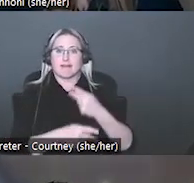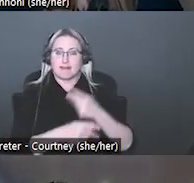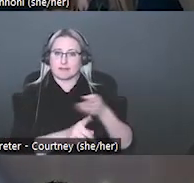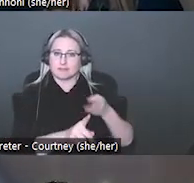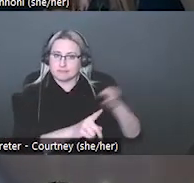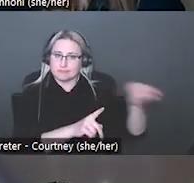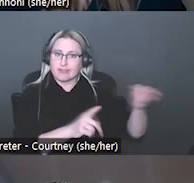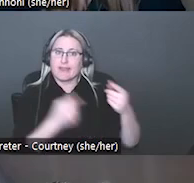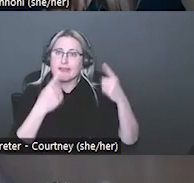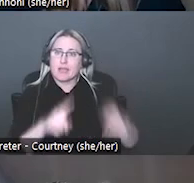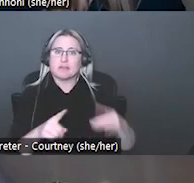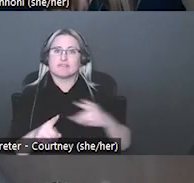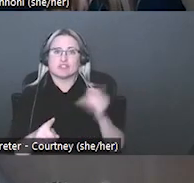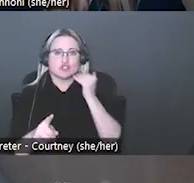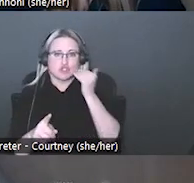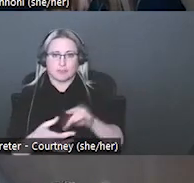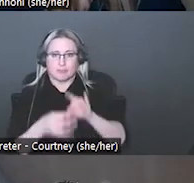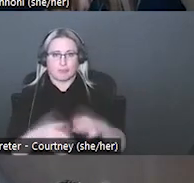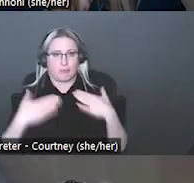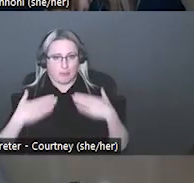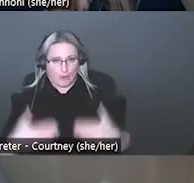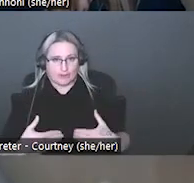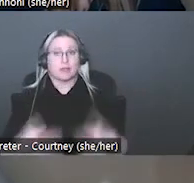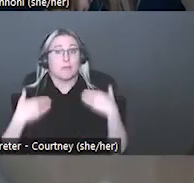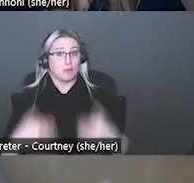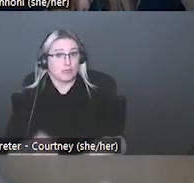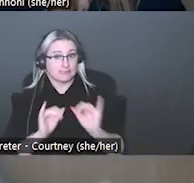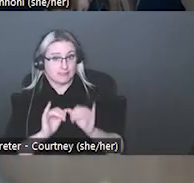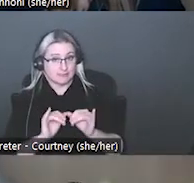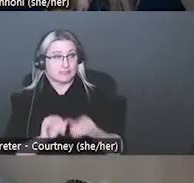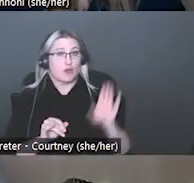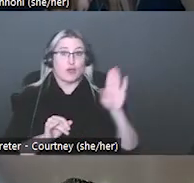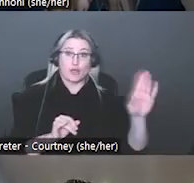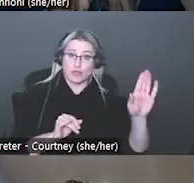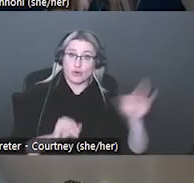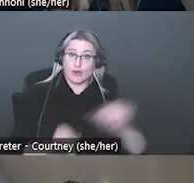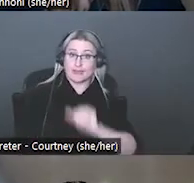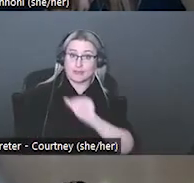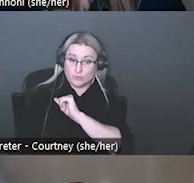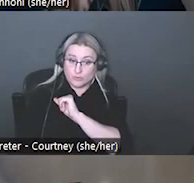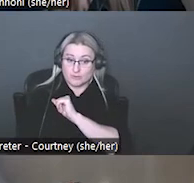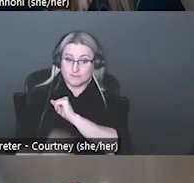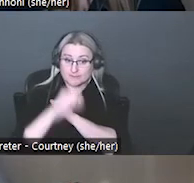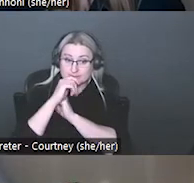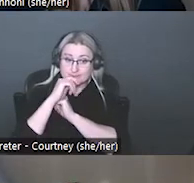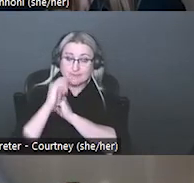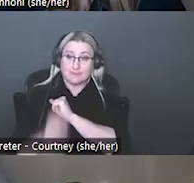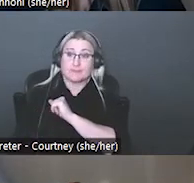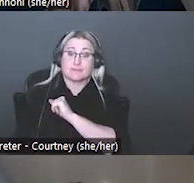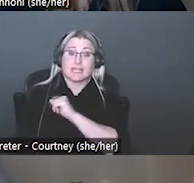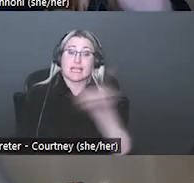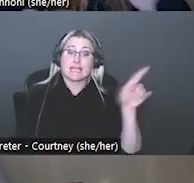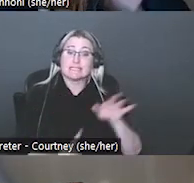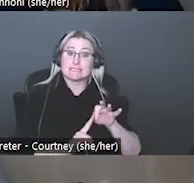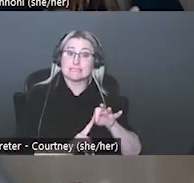de honte concernant la corpulence et la taille du corps. Dans mes recherches, j'ai vu que les attitudes des